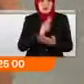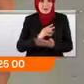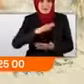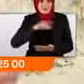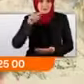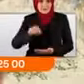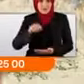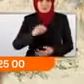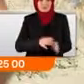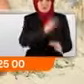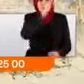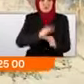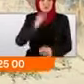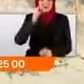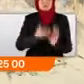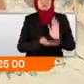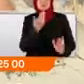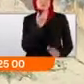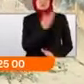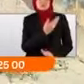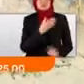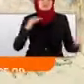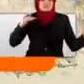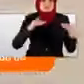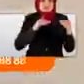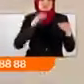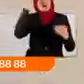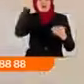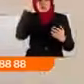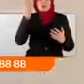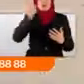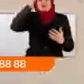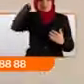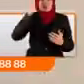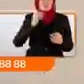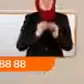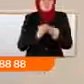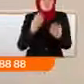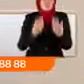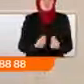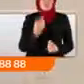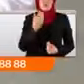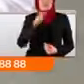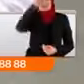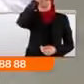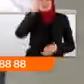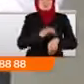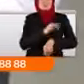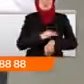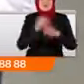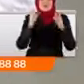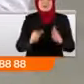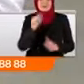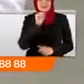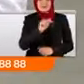atıyorlar kafa kafaya geliyor ambulans itfaiye gelemiyor Burası İstanbul Sarıyer'deki Çamlıbel Mahallesi